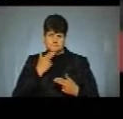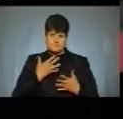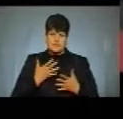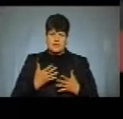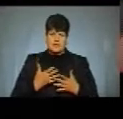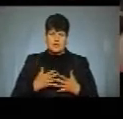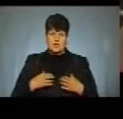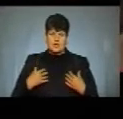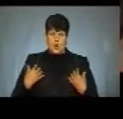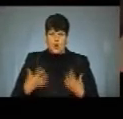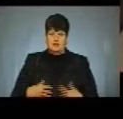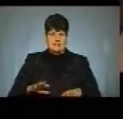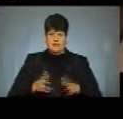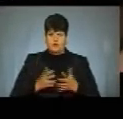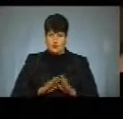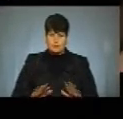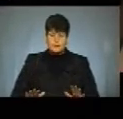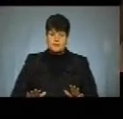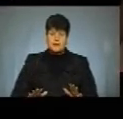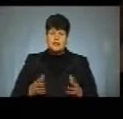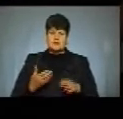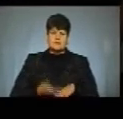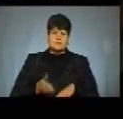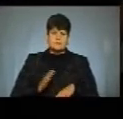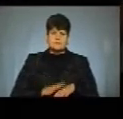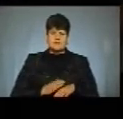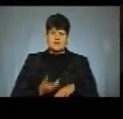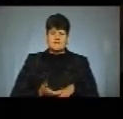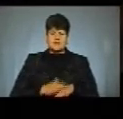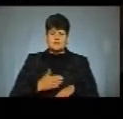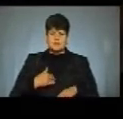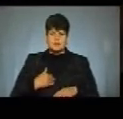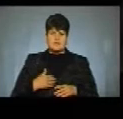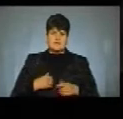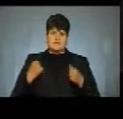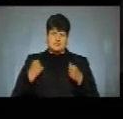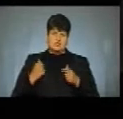не так виснажувався. Найважче мені дається фізпідготовка.